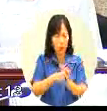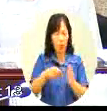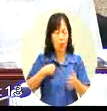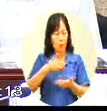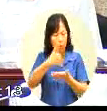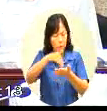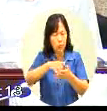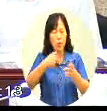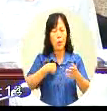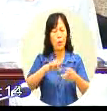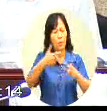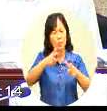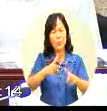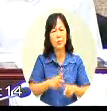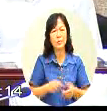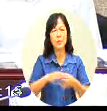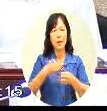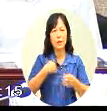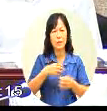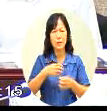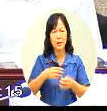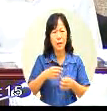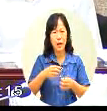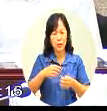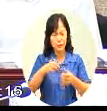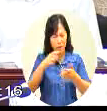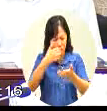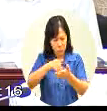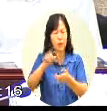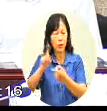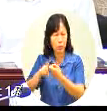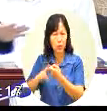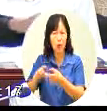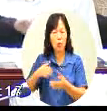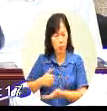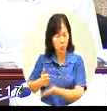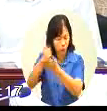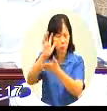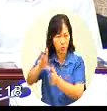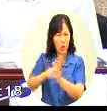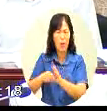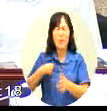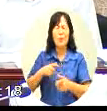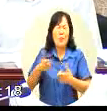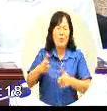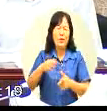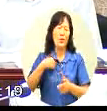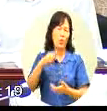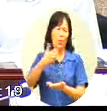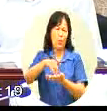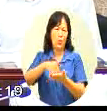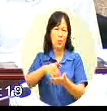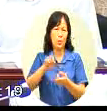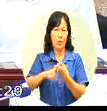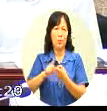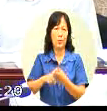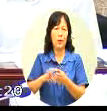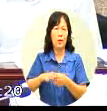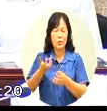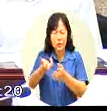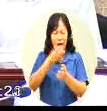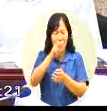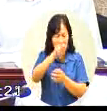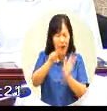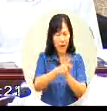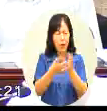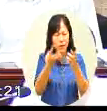并不是这样算的了。你这种合理的算法我们尊重，但 这不是我合理的算法。你我刚刚有没有跟你看那个， 我说 有多